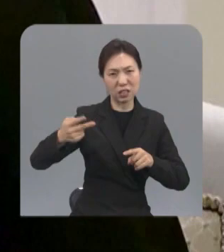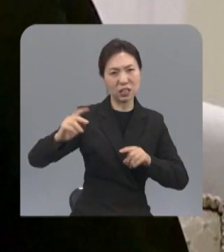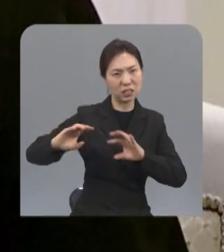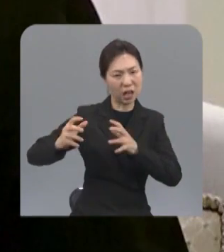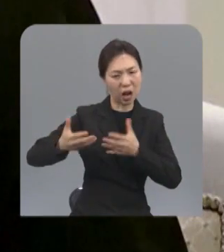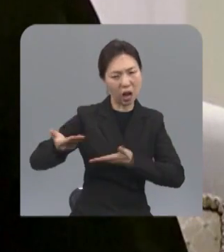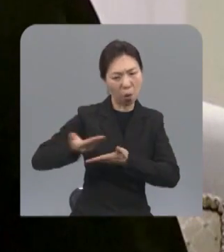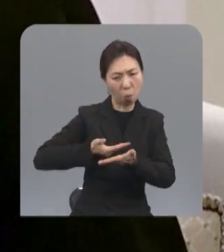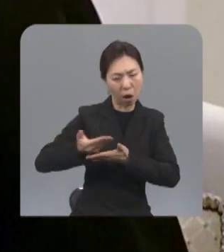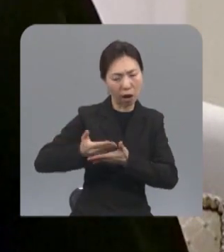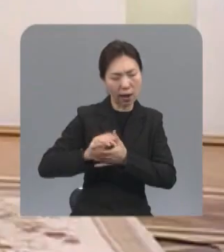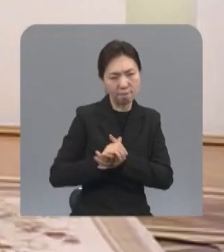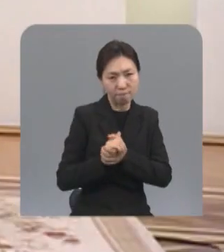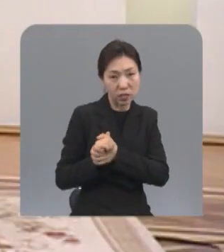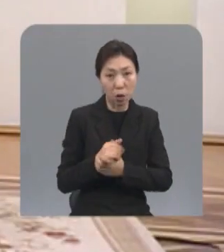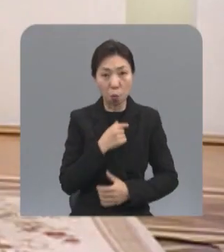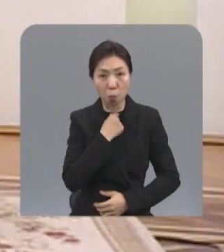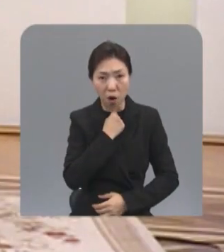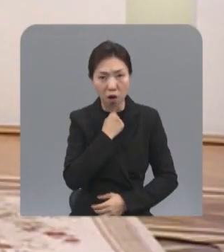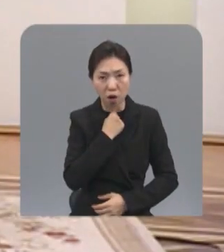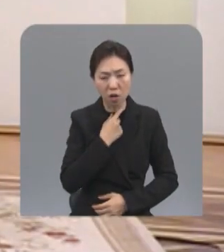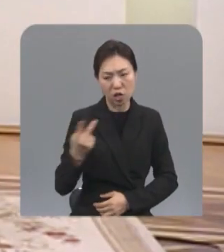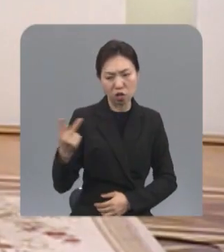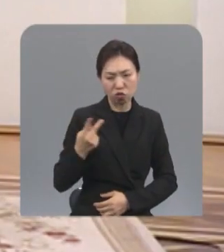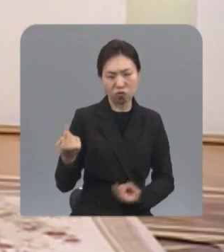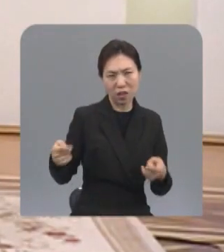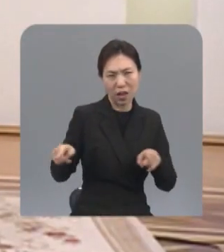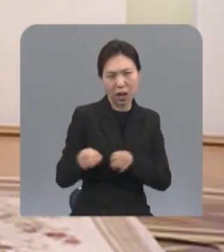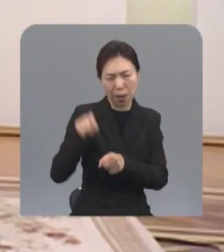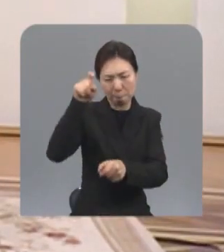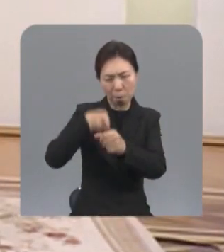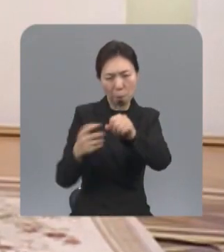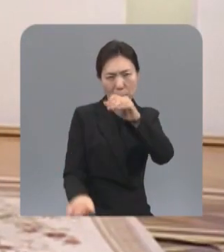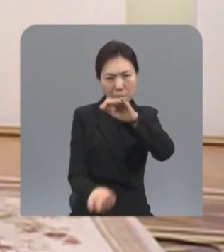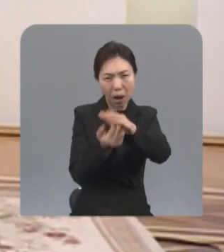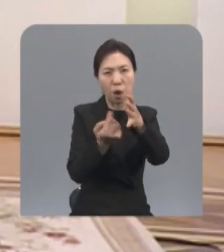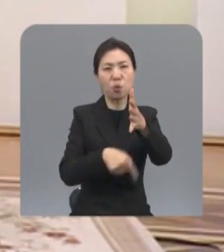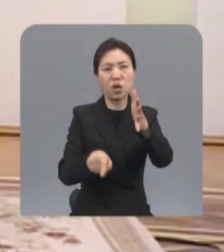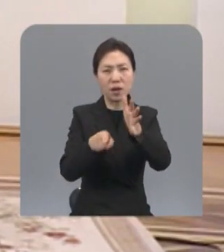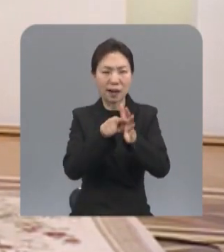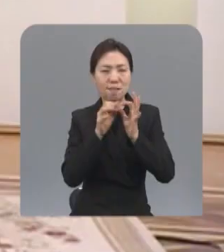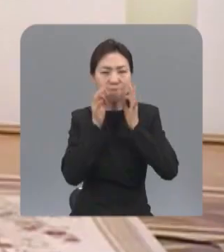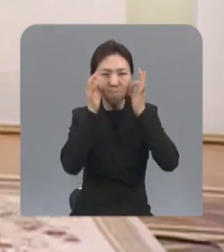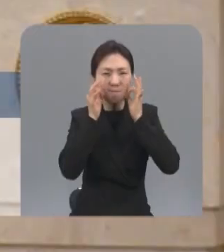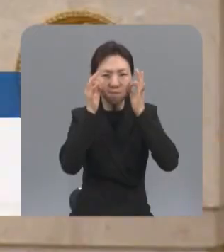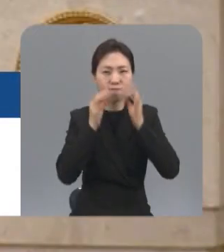상호작용을 통해 두 나라가 세운 목표를 함께 달성할 거라고 강조했습니다.